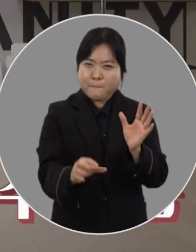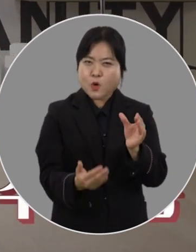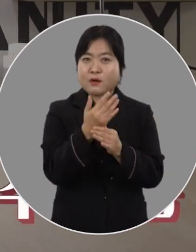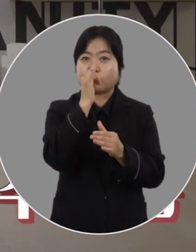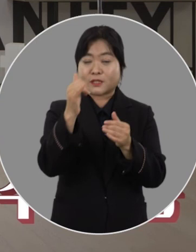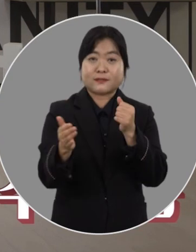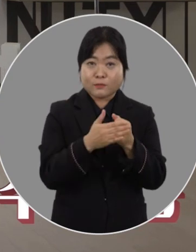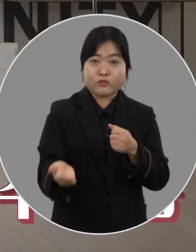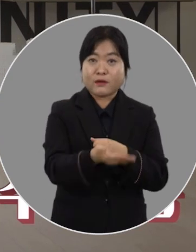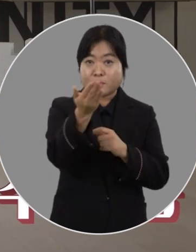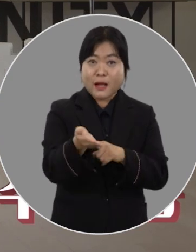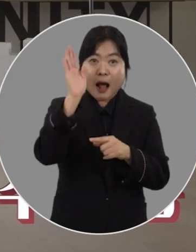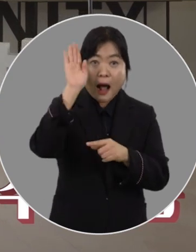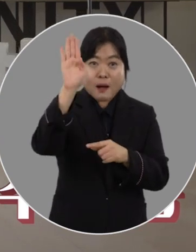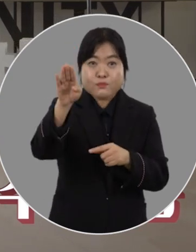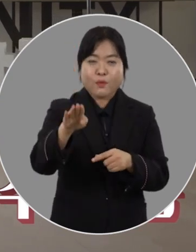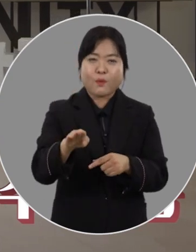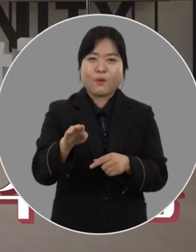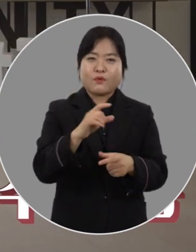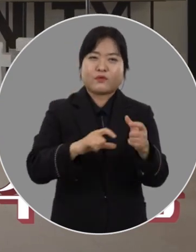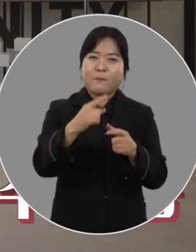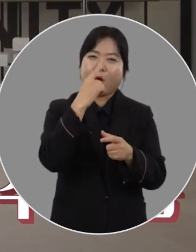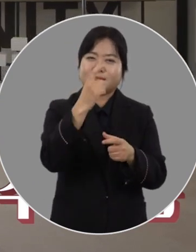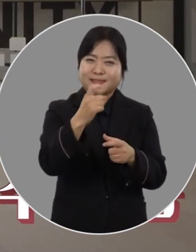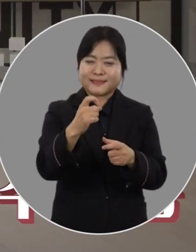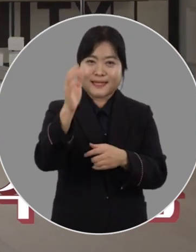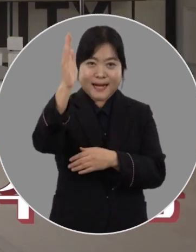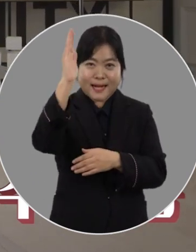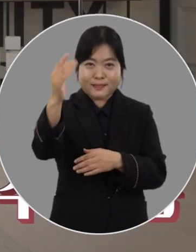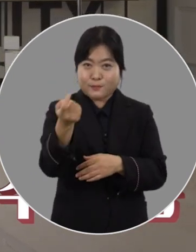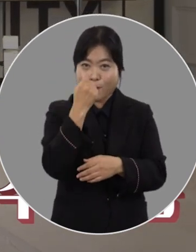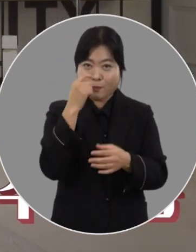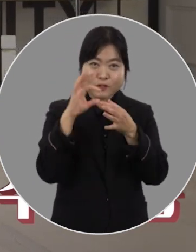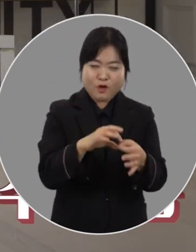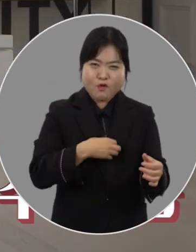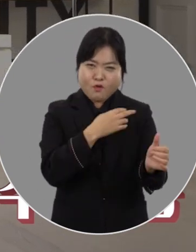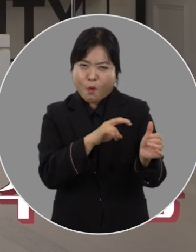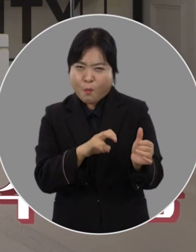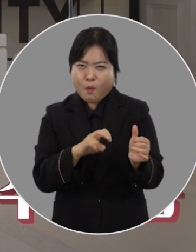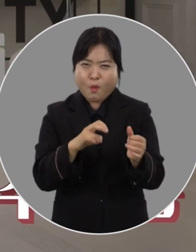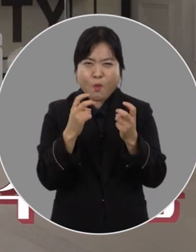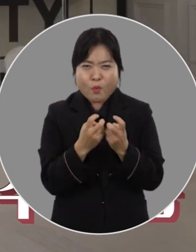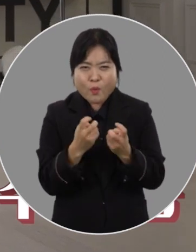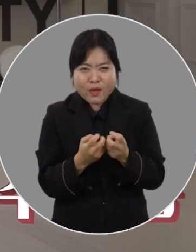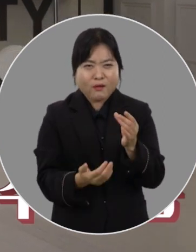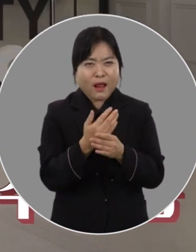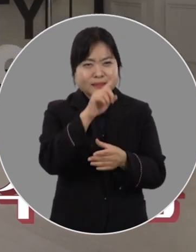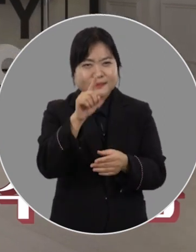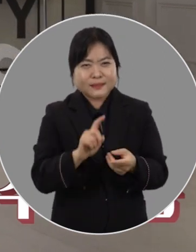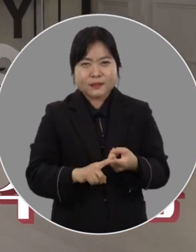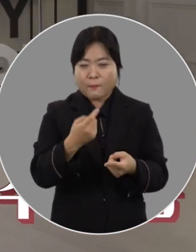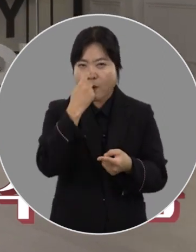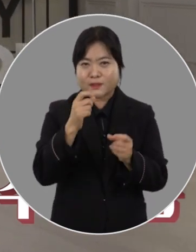있기 때문에 여러분들은 앞으로 이어지는 더 멋진 강의에서 계속해서 혐오가 어떻게 일어나는지를 배울